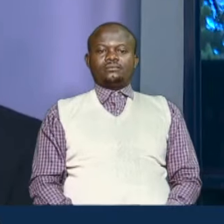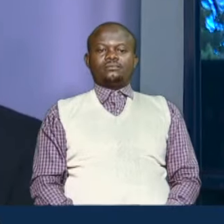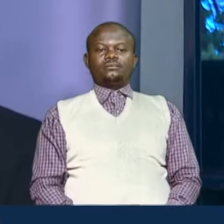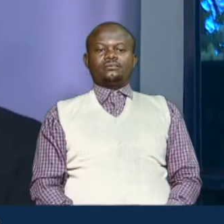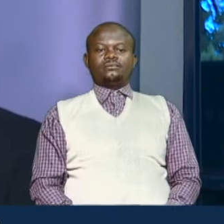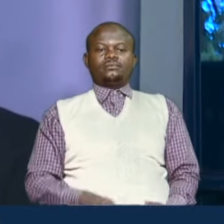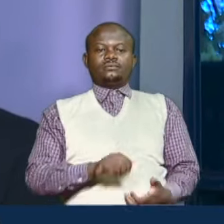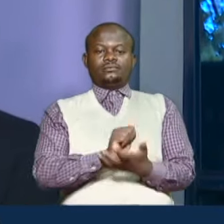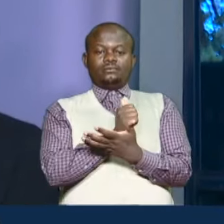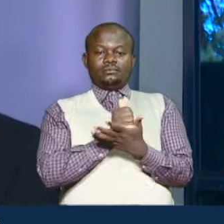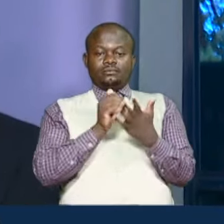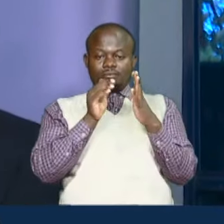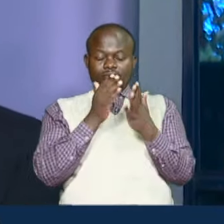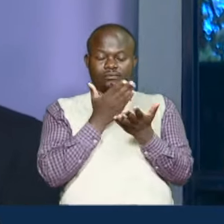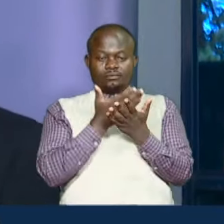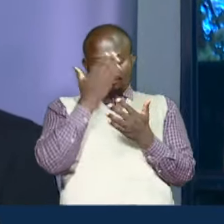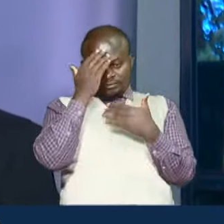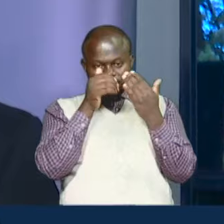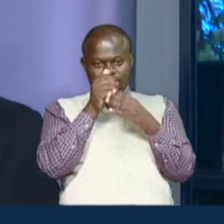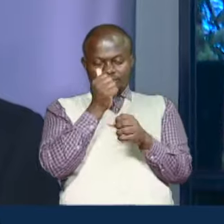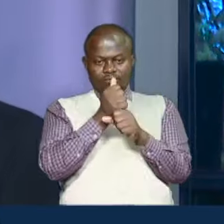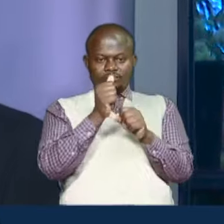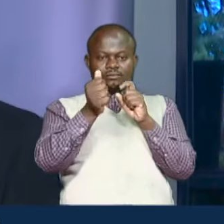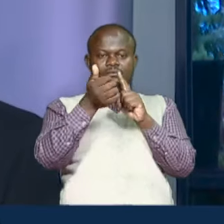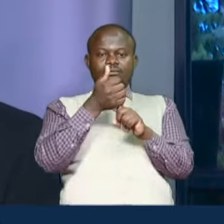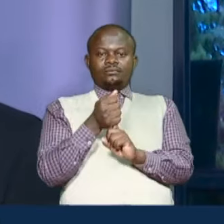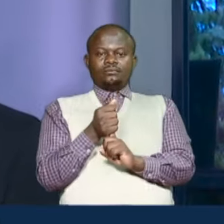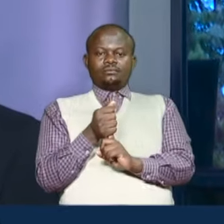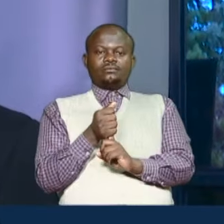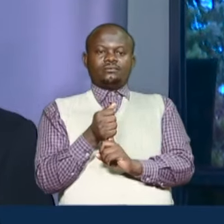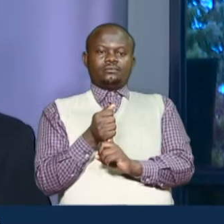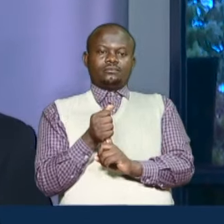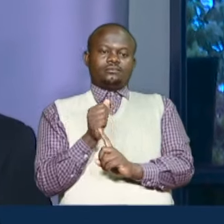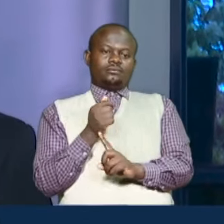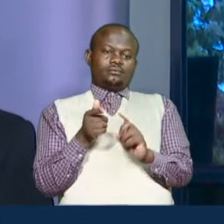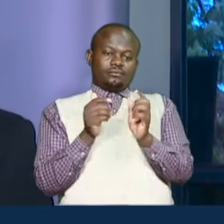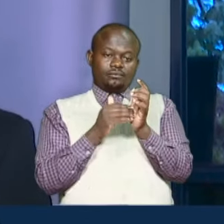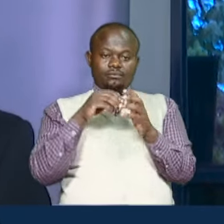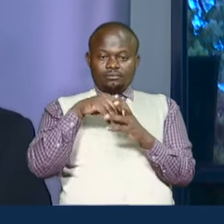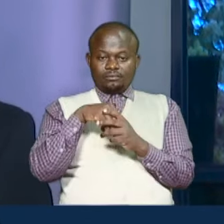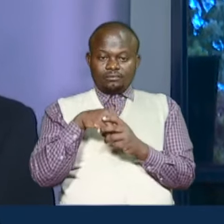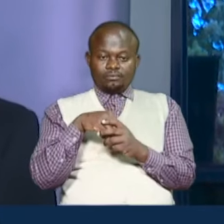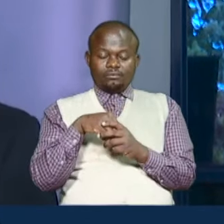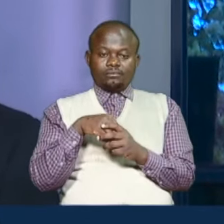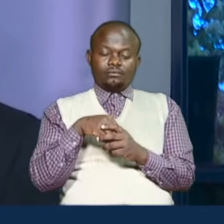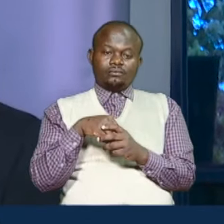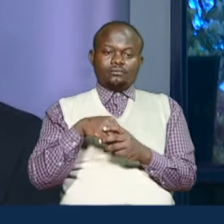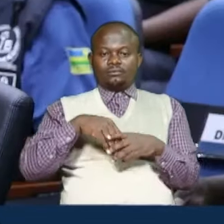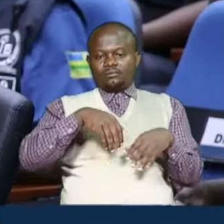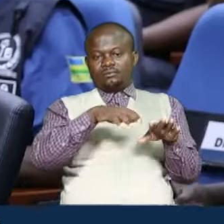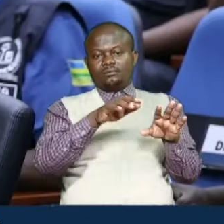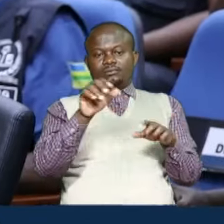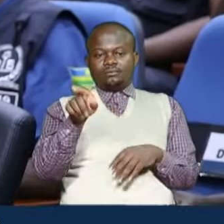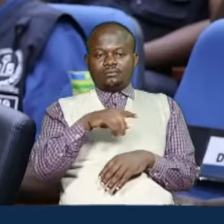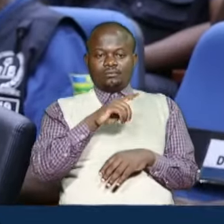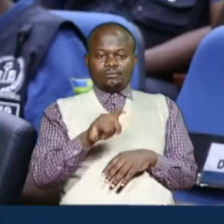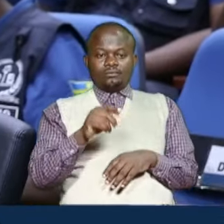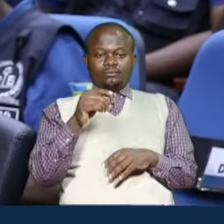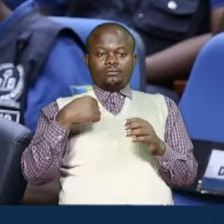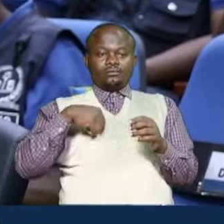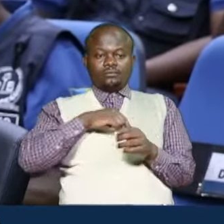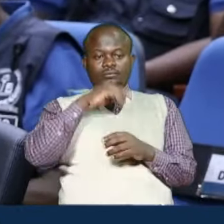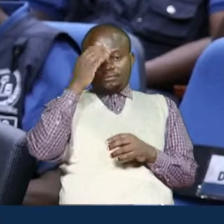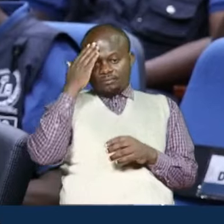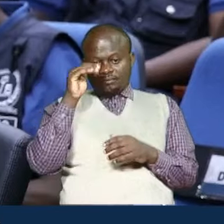ngo umurimo ugerweho neza w'ubugenzacyaha, harimo ubwangamugayo. Turabizi yuko abenshi muri bo